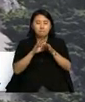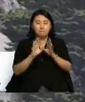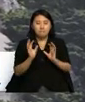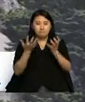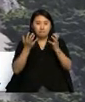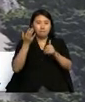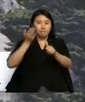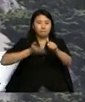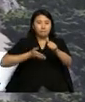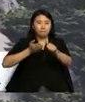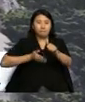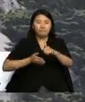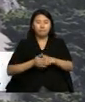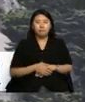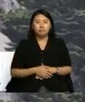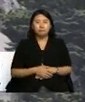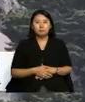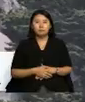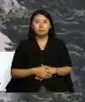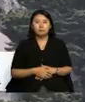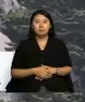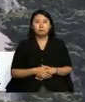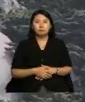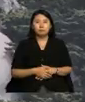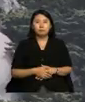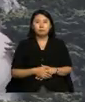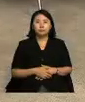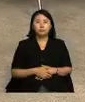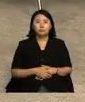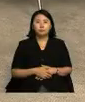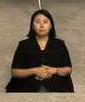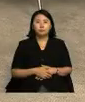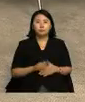성원을 부탁드립니다. 감사합니다.